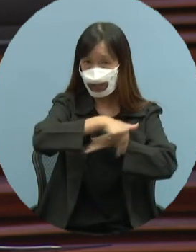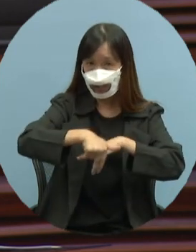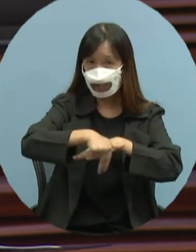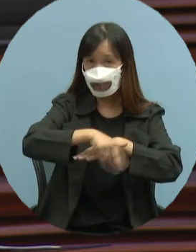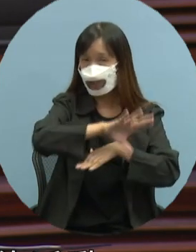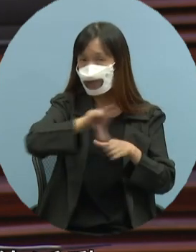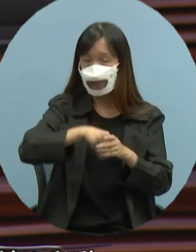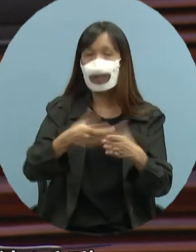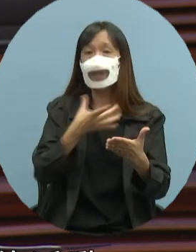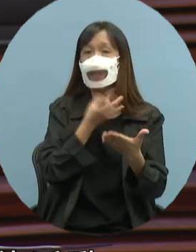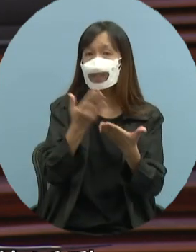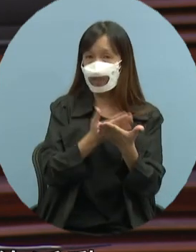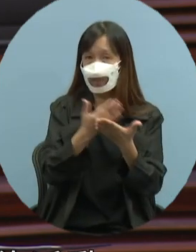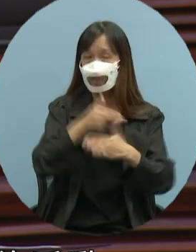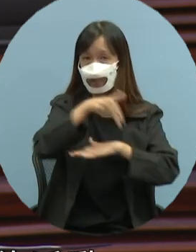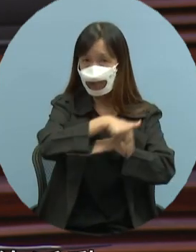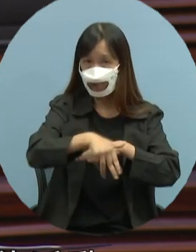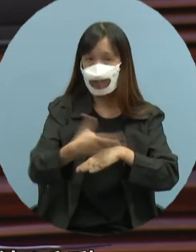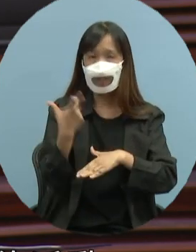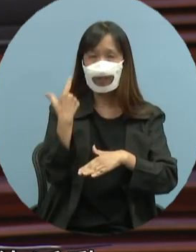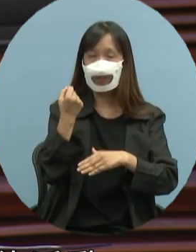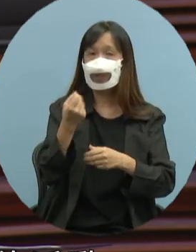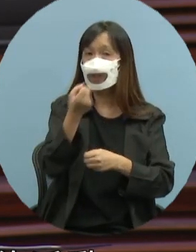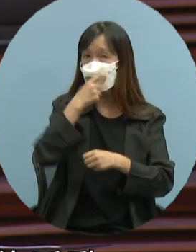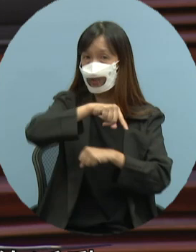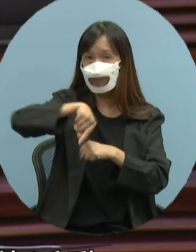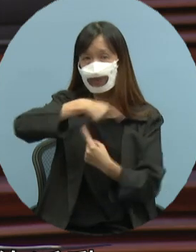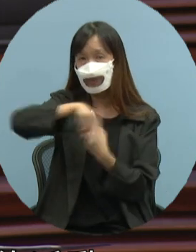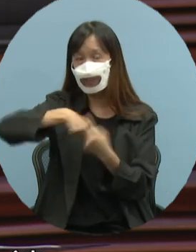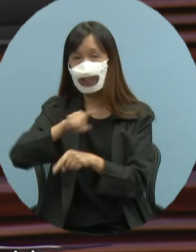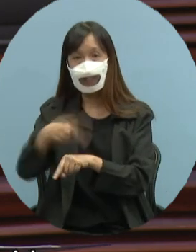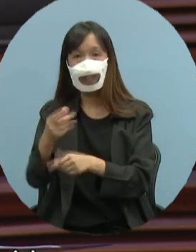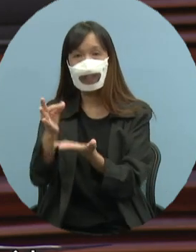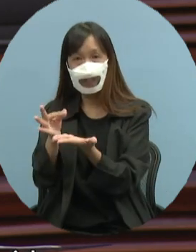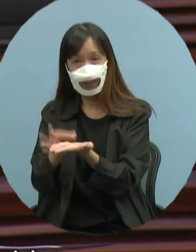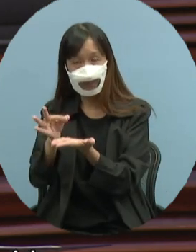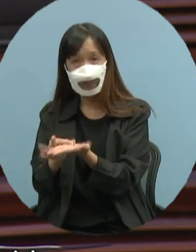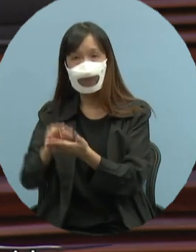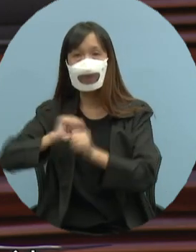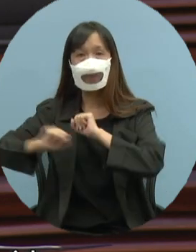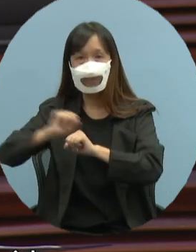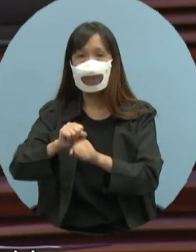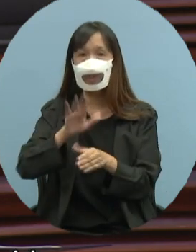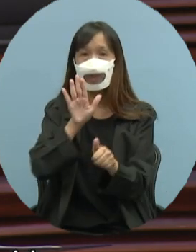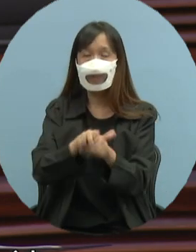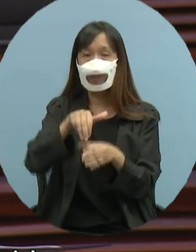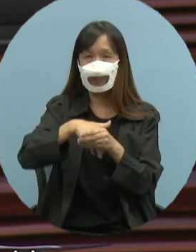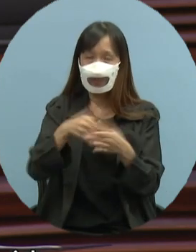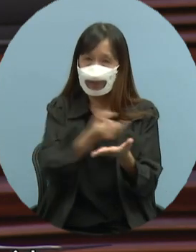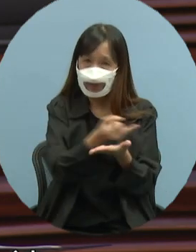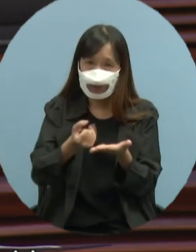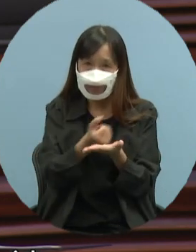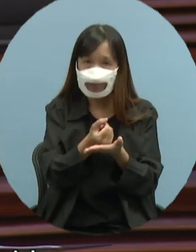香港舉辦或者近年從香港轉到其他地方舉辦的活動，亦都協助政府審議盛事基金的申